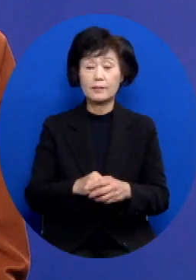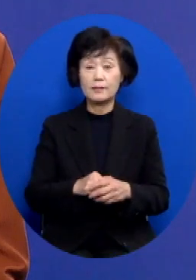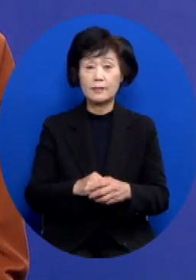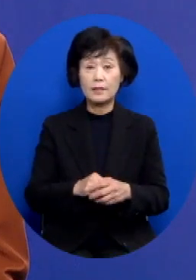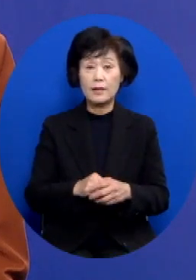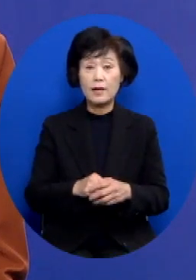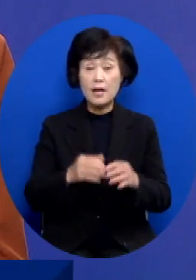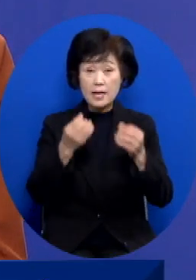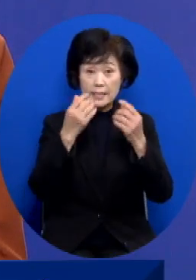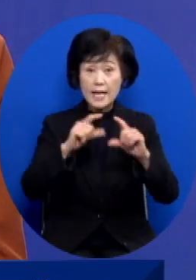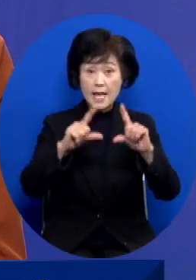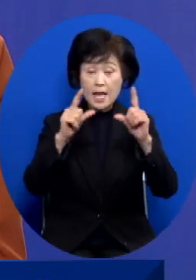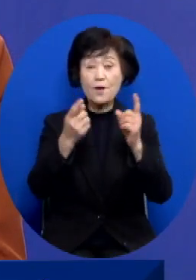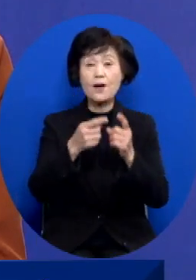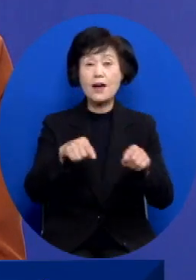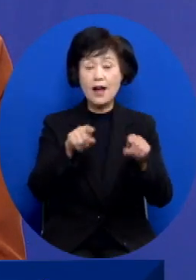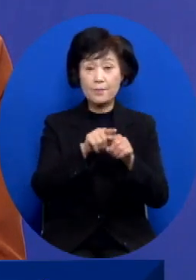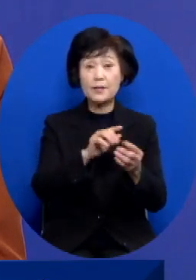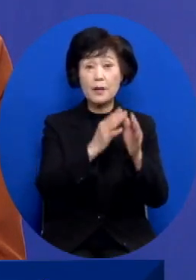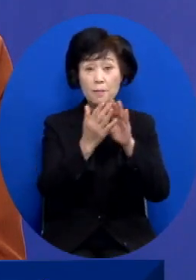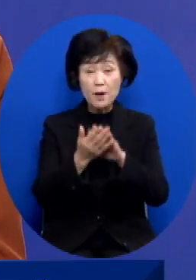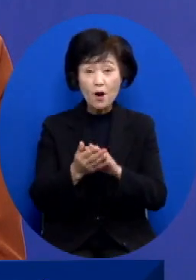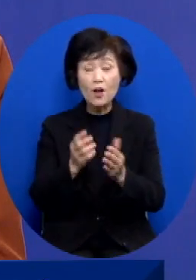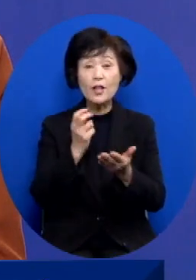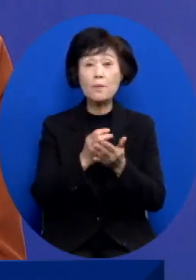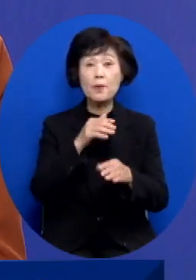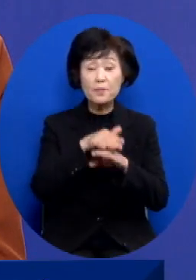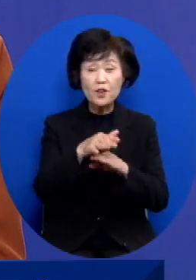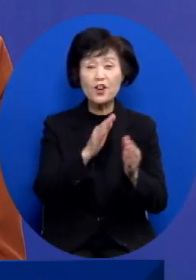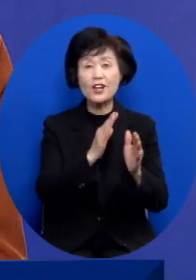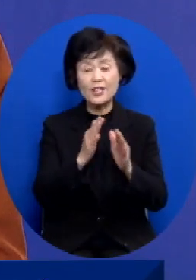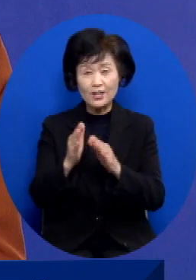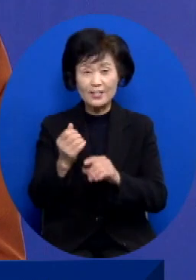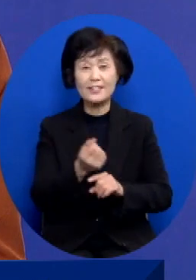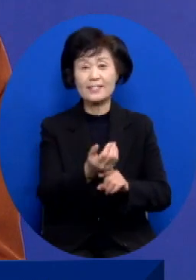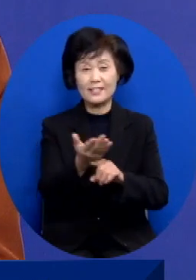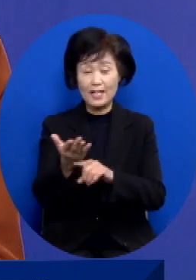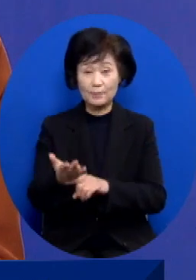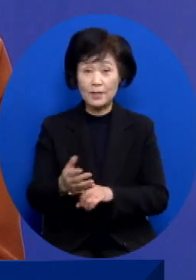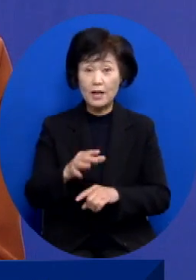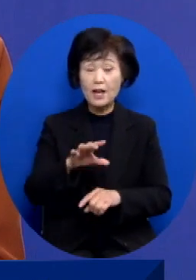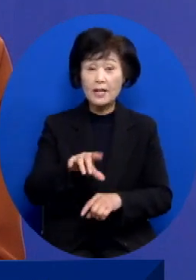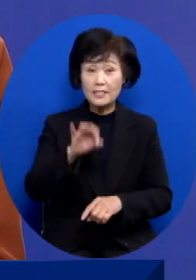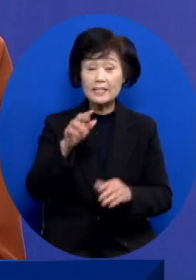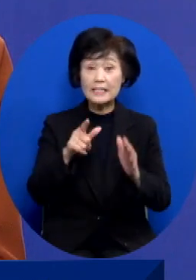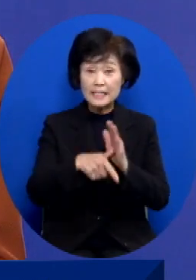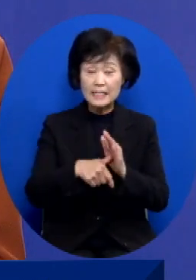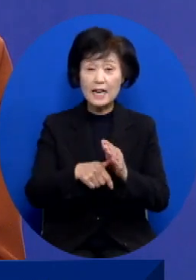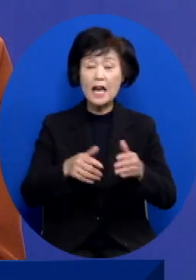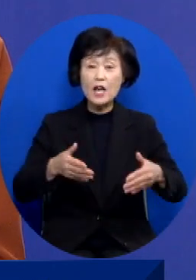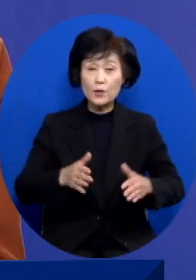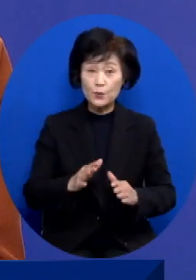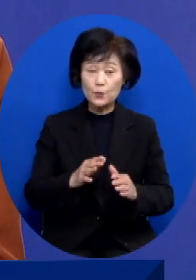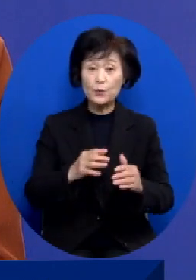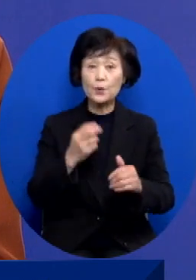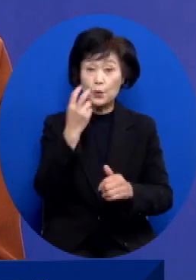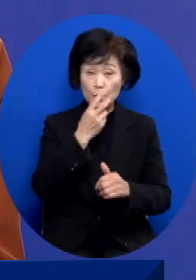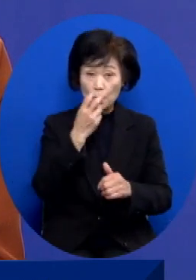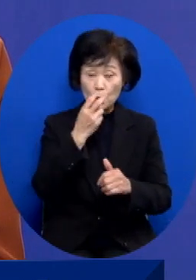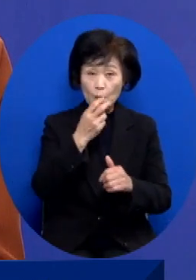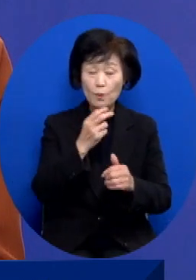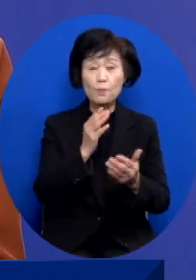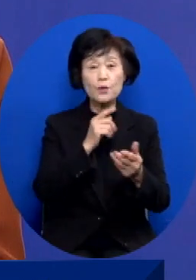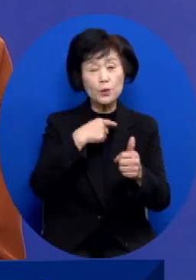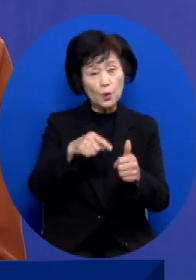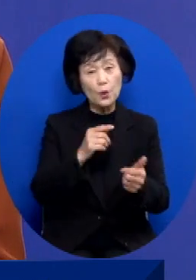CTS 뉴스가 새해와 함께 달라지는 제도를 정리해서 전해드리겠습니다 첫 시간으로 출산과 돌봄 교육 분야에서 바뀌는